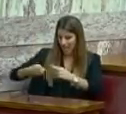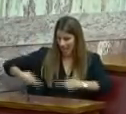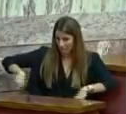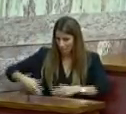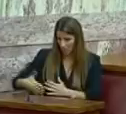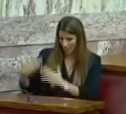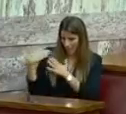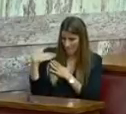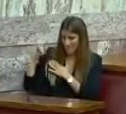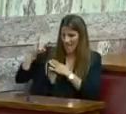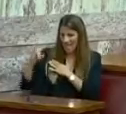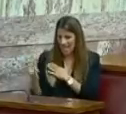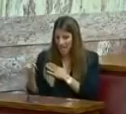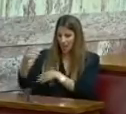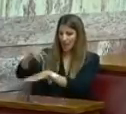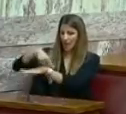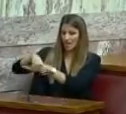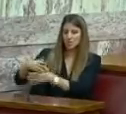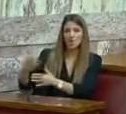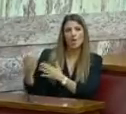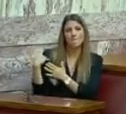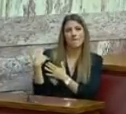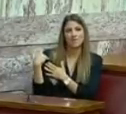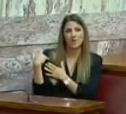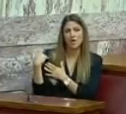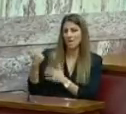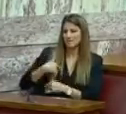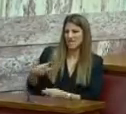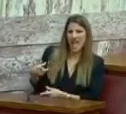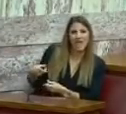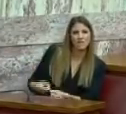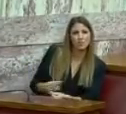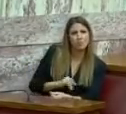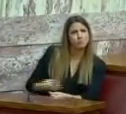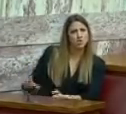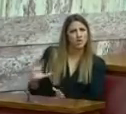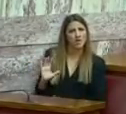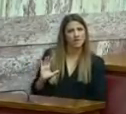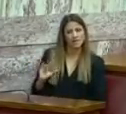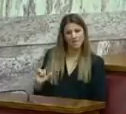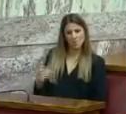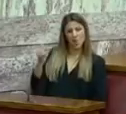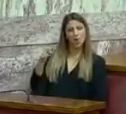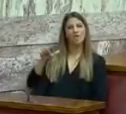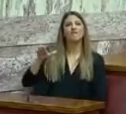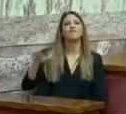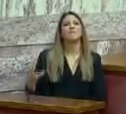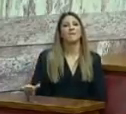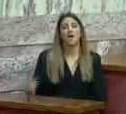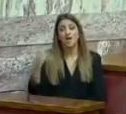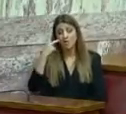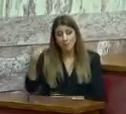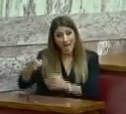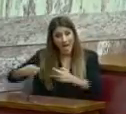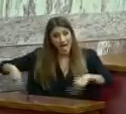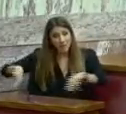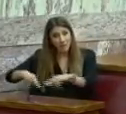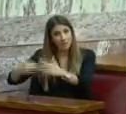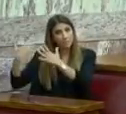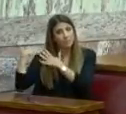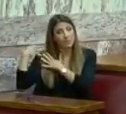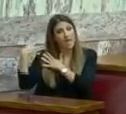κανέναν. Δεν ήταν ποτέ πρωτοφανής κίνηση. Δεν ήταν ποτέ αφαίρετη κίνηση. Με